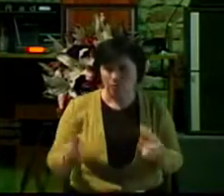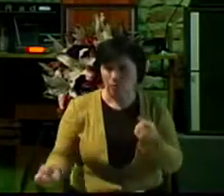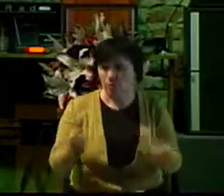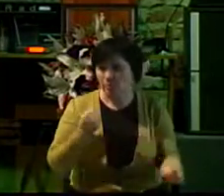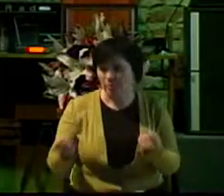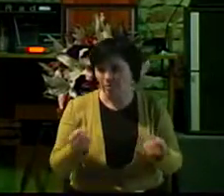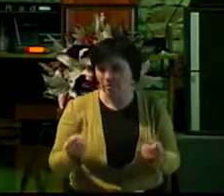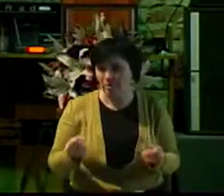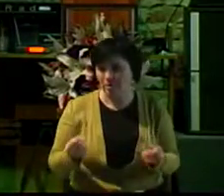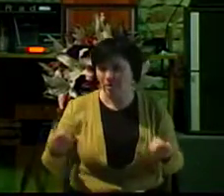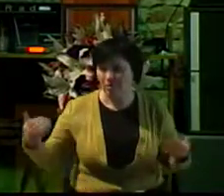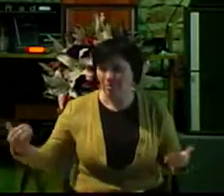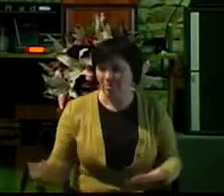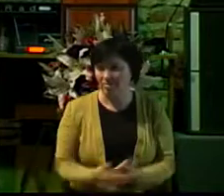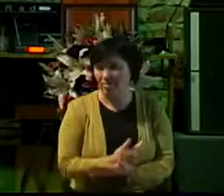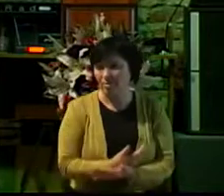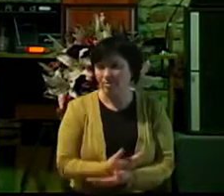Было бы это хорошо.